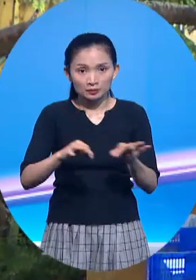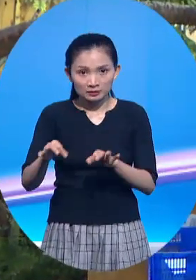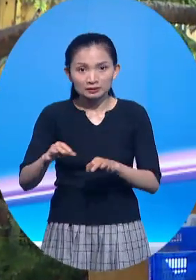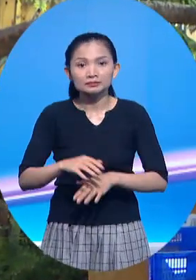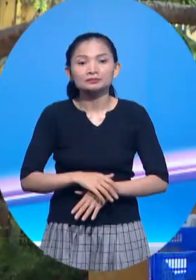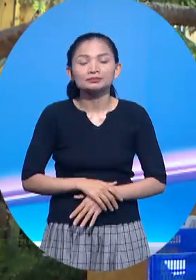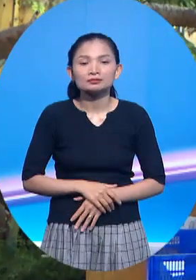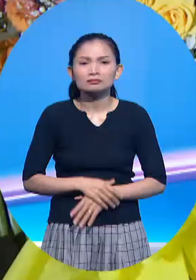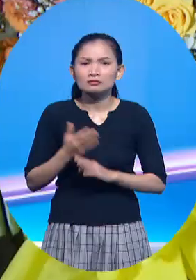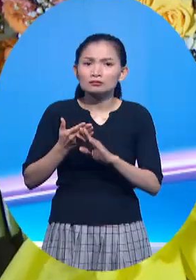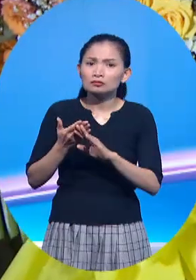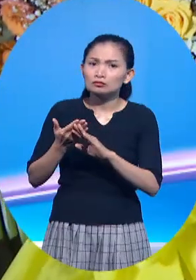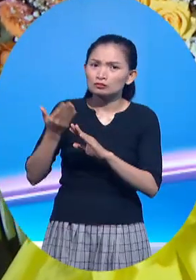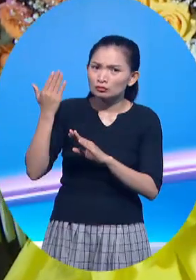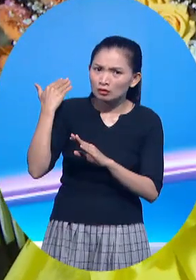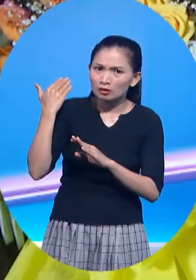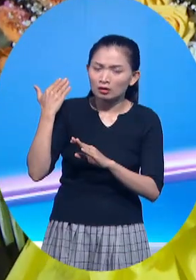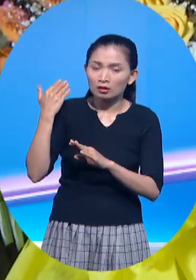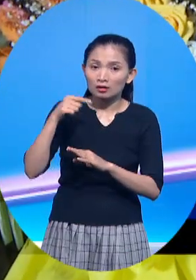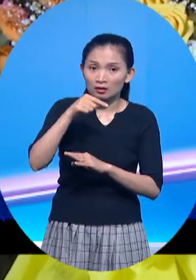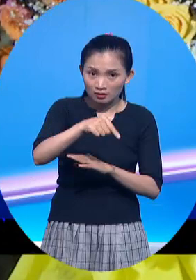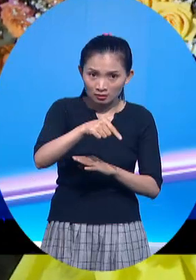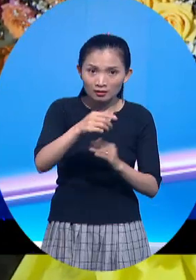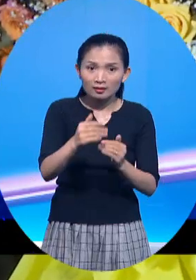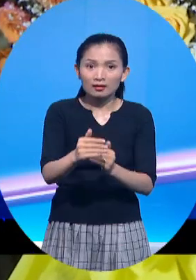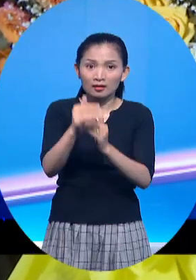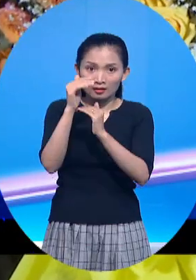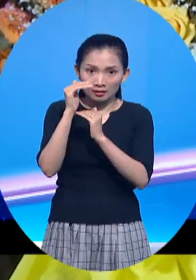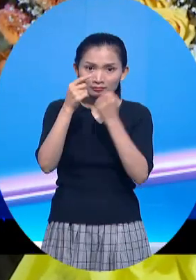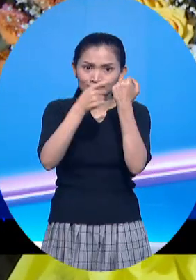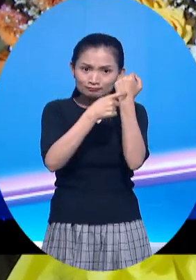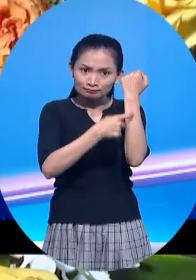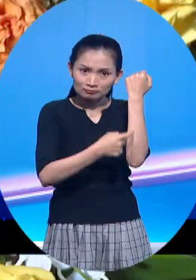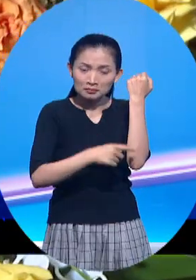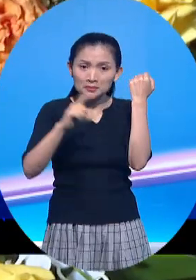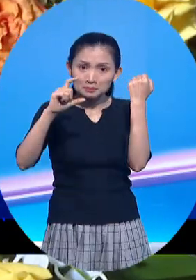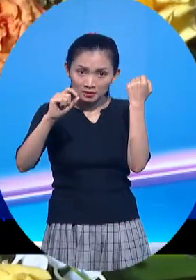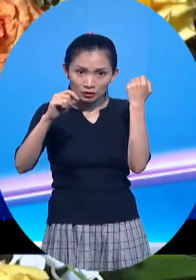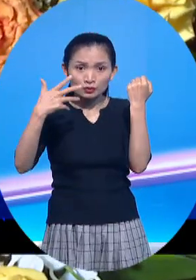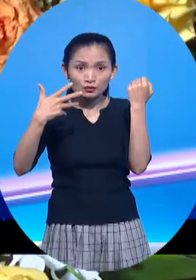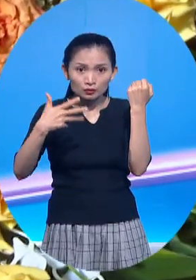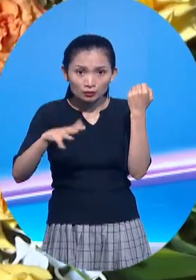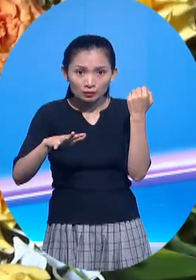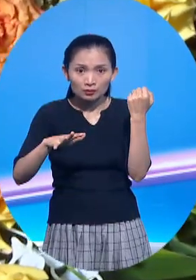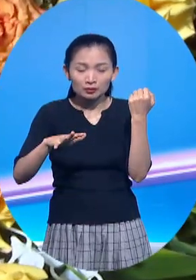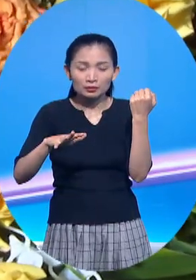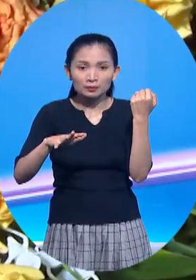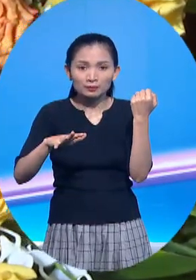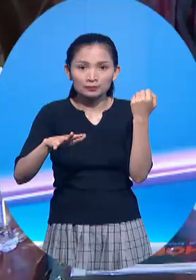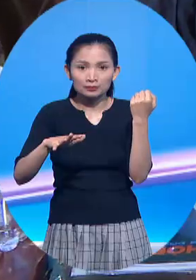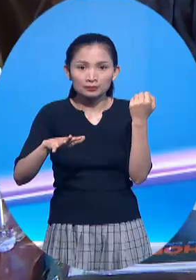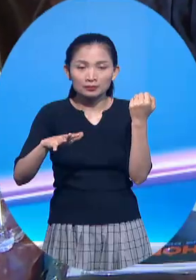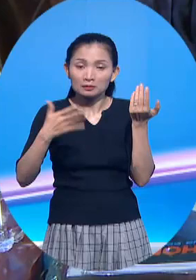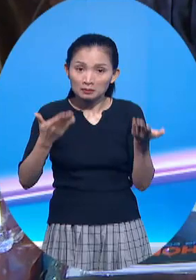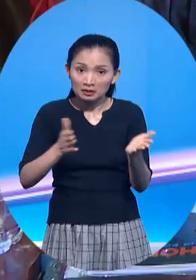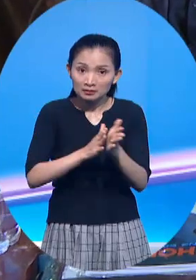Trước đó, trạm liên lạc văn hóa thông tin này cũng đã ra mắt 10 tỉnh thành khác trong cả nước. Việc thành lập các trạm liên lạc văn hóa thông tin truyền thông